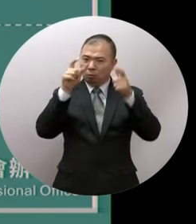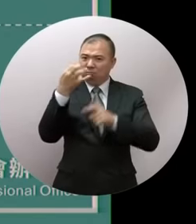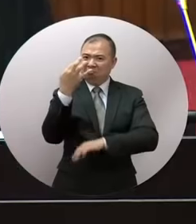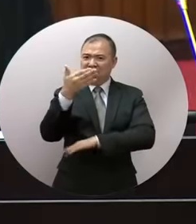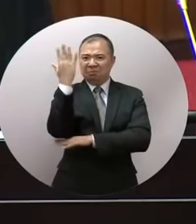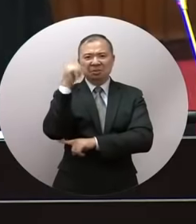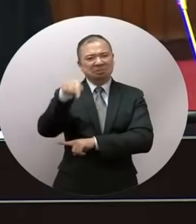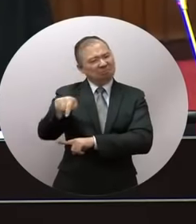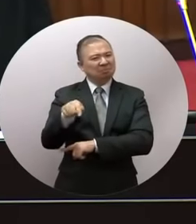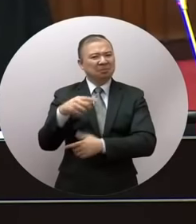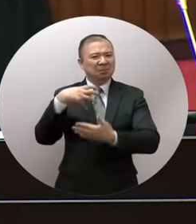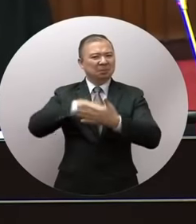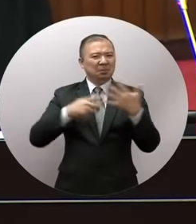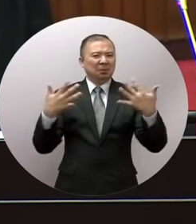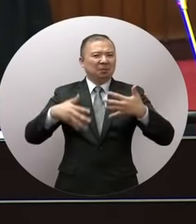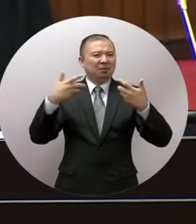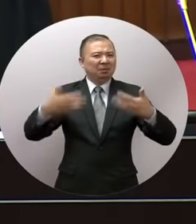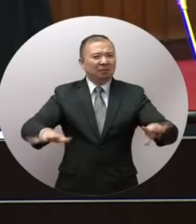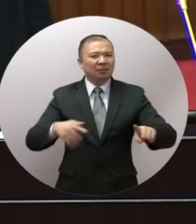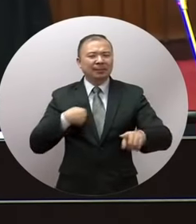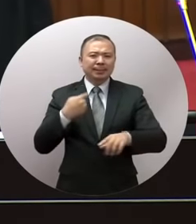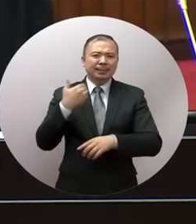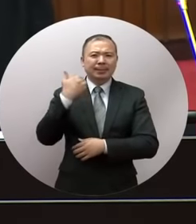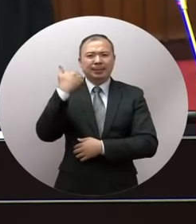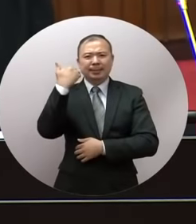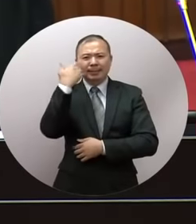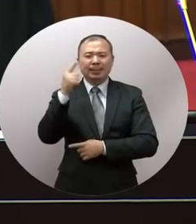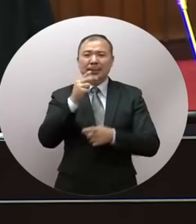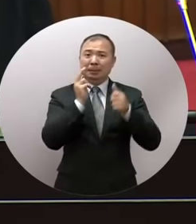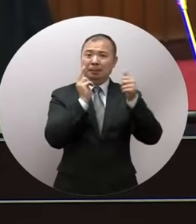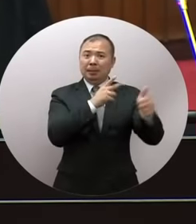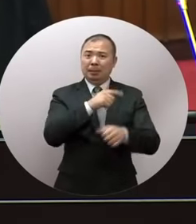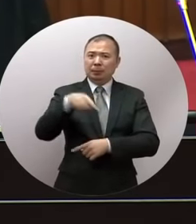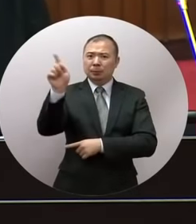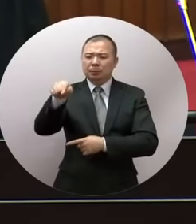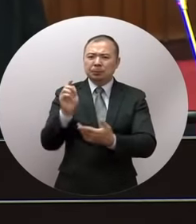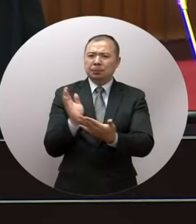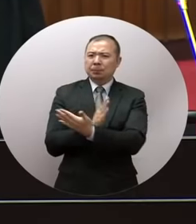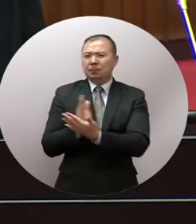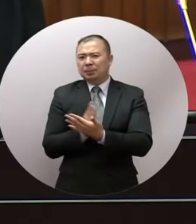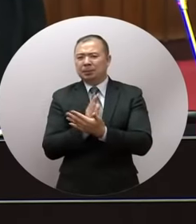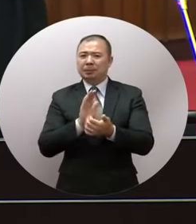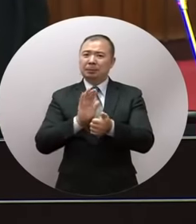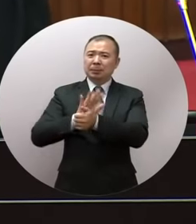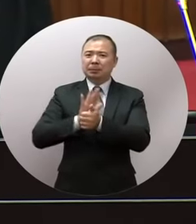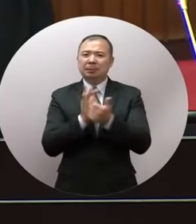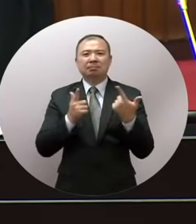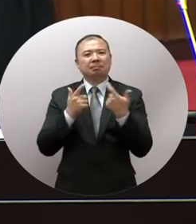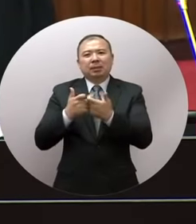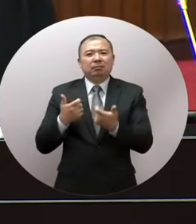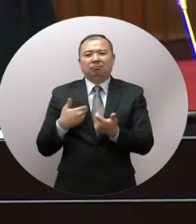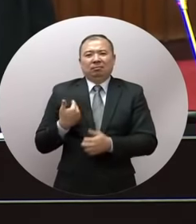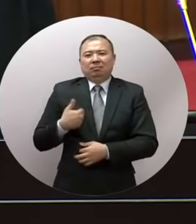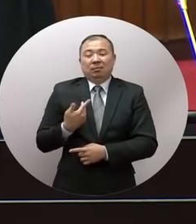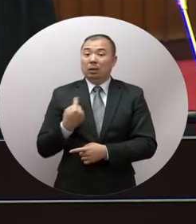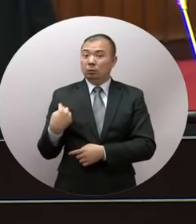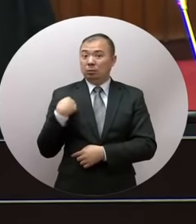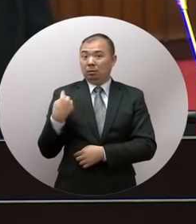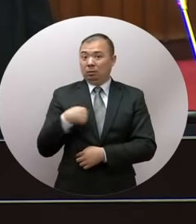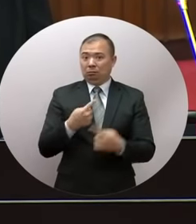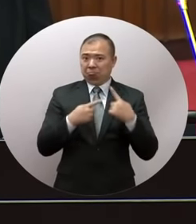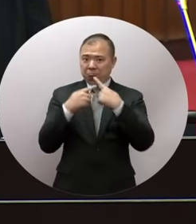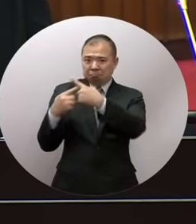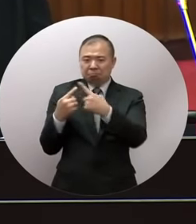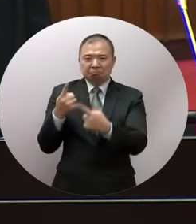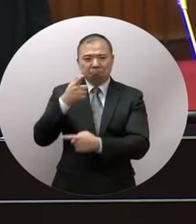吼。那我不晓得这个应该是找谁下去做诊断，开个处方签。但是呢，昨天看了之后，其实我有一些想法啦，